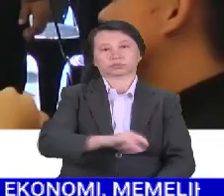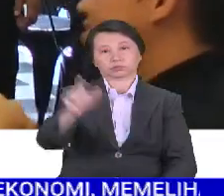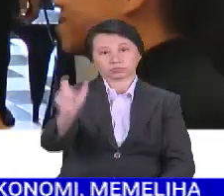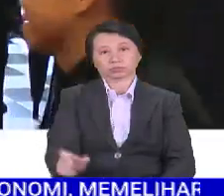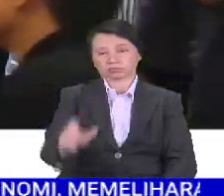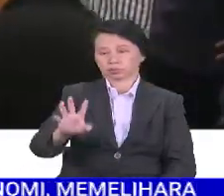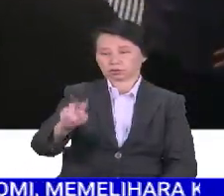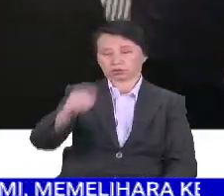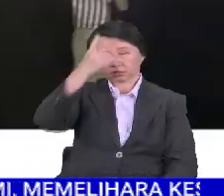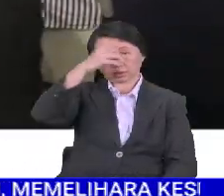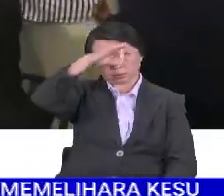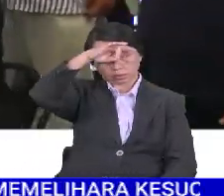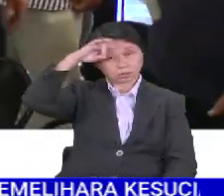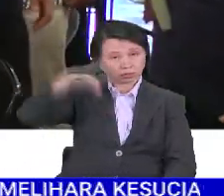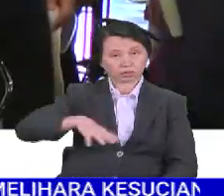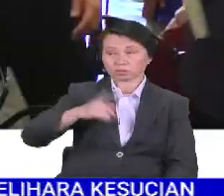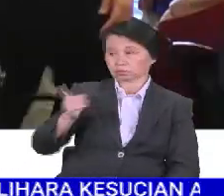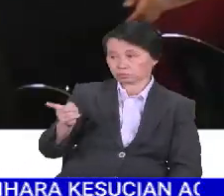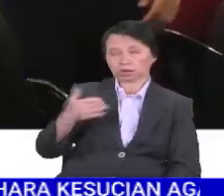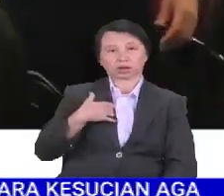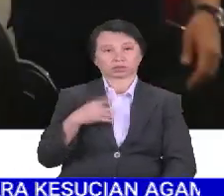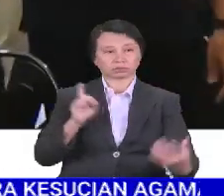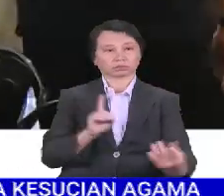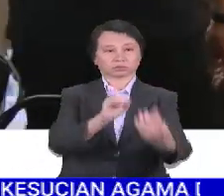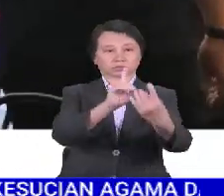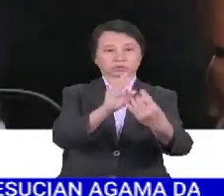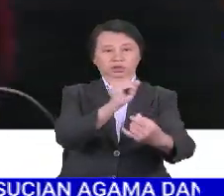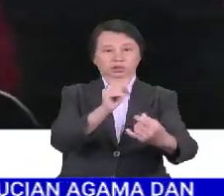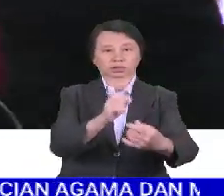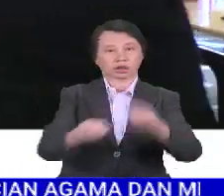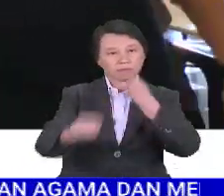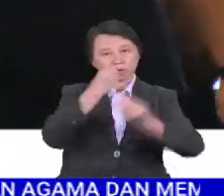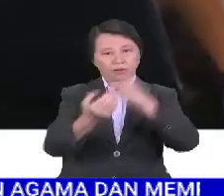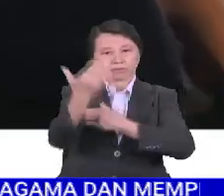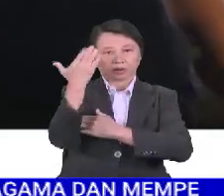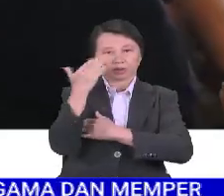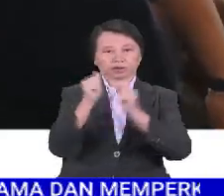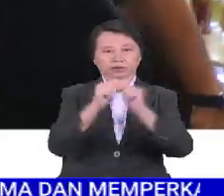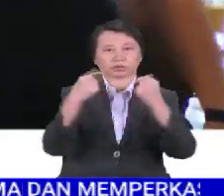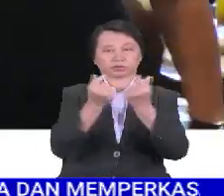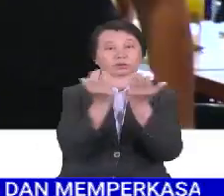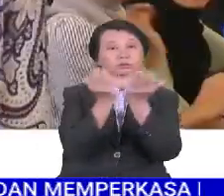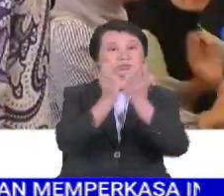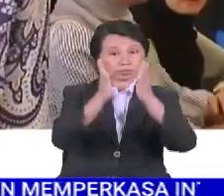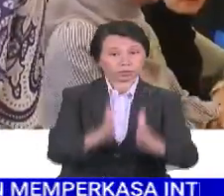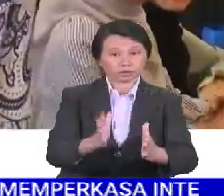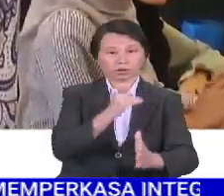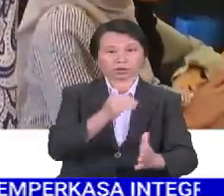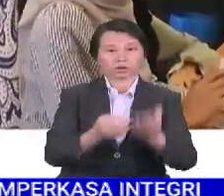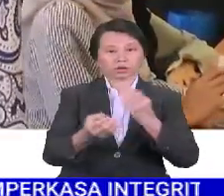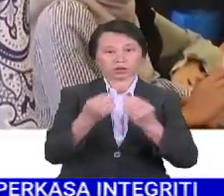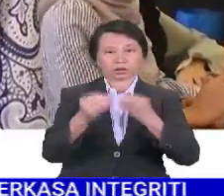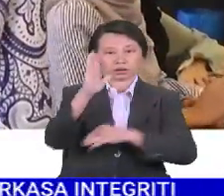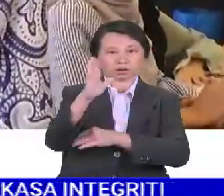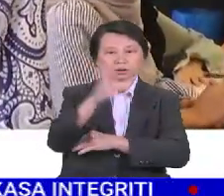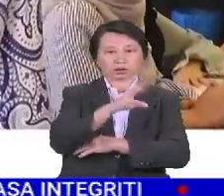Barisan Nasional, Datuk Seri Syamuddin Tun Hussein mengadakan pertemuan dan bersarapan bersama kumpulan mahasiswa. Selain program makan tengah hari